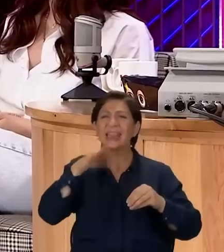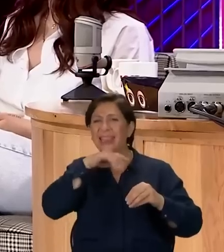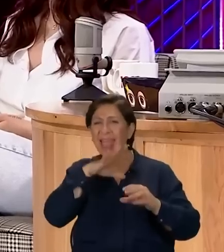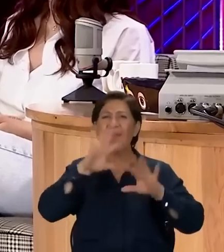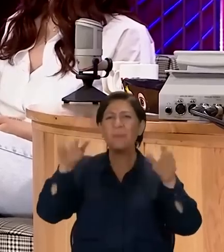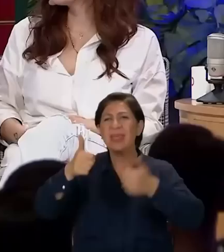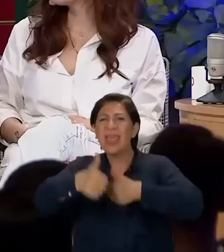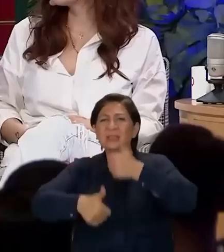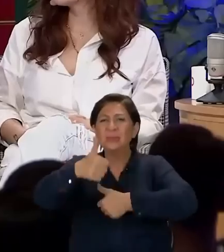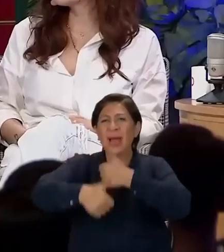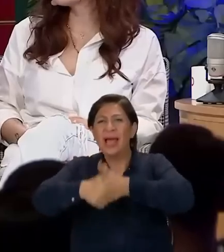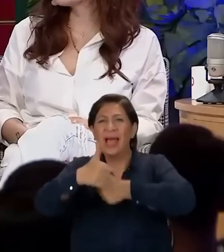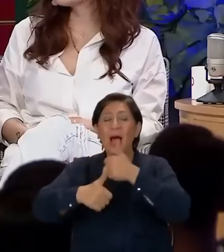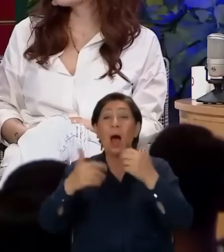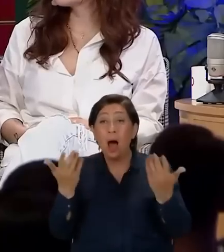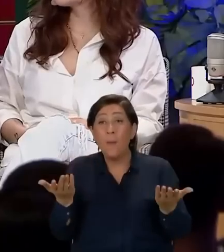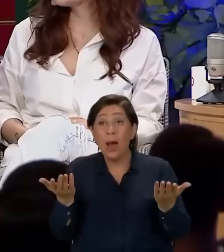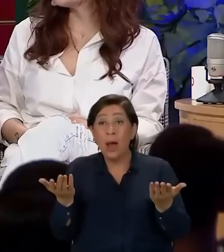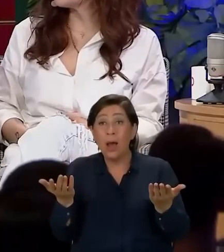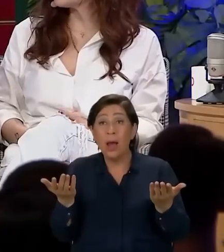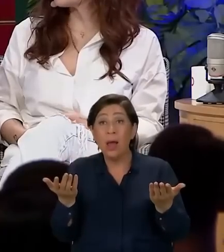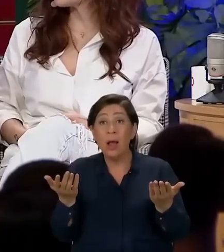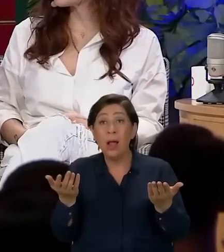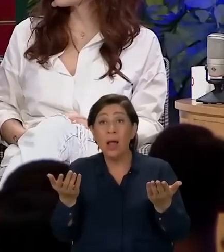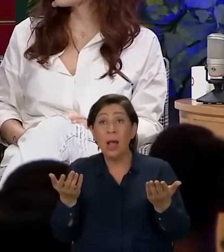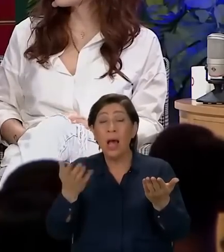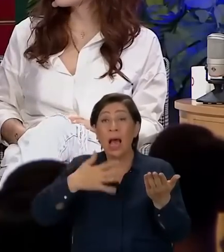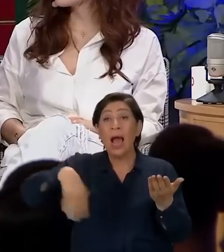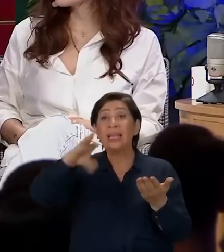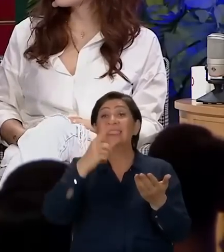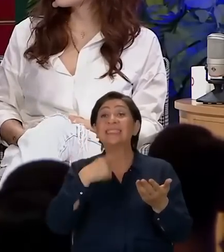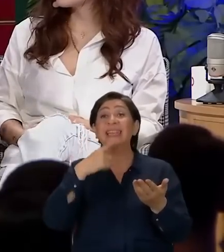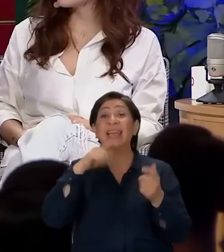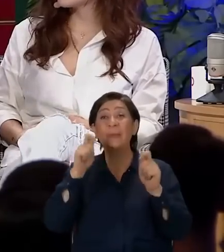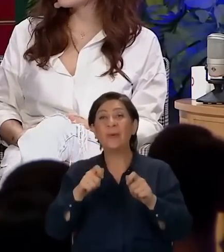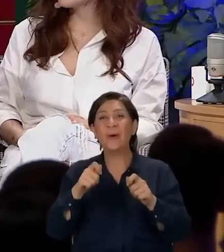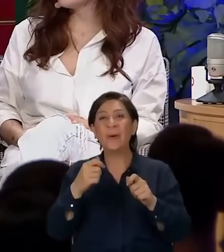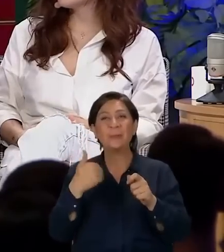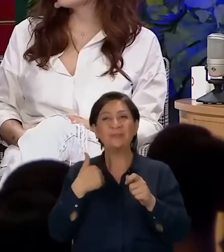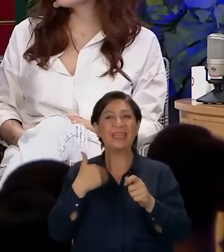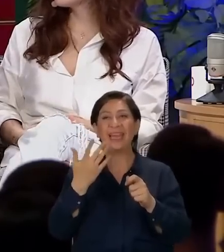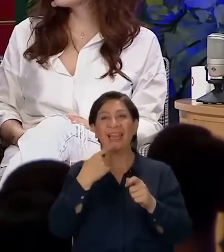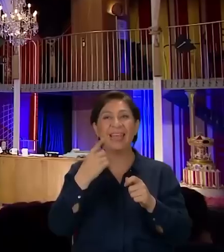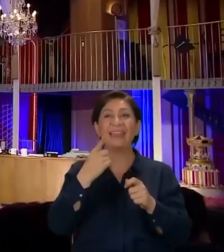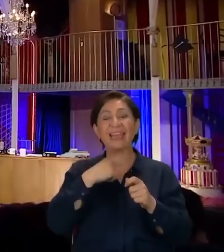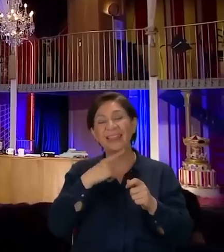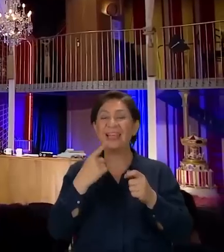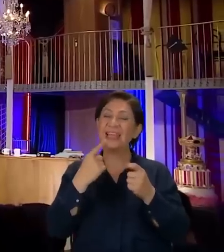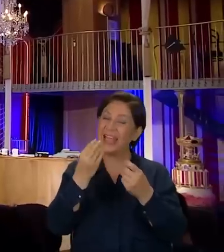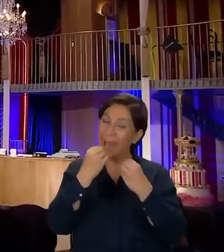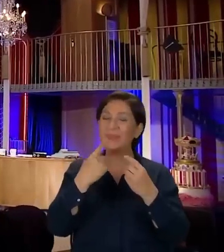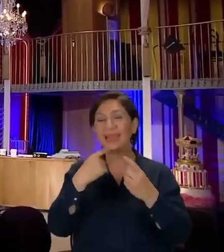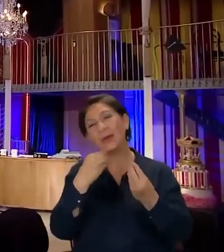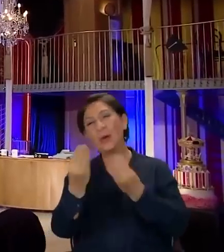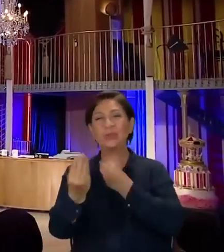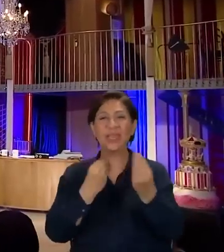filan. Yarışma. Yarışma ama. Herkes tatlı yapıyor ya. Hani vardır ya bizde laf var yani. Tatlı yiyelim, tatlı konuşalım